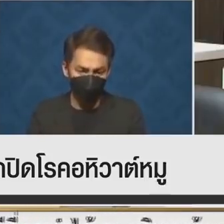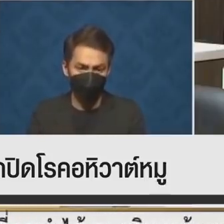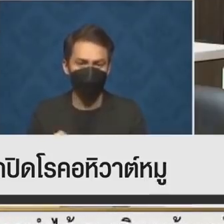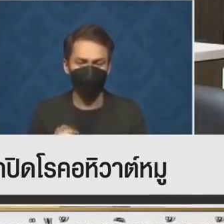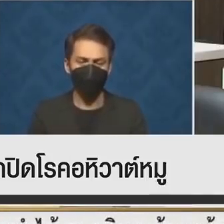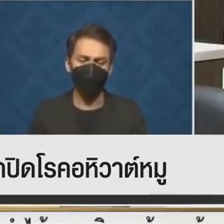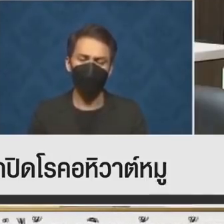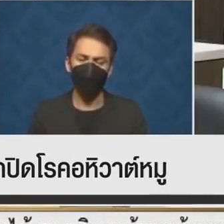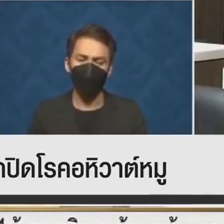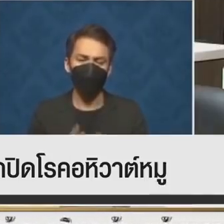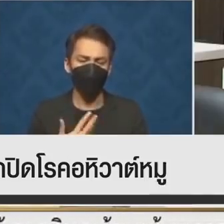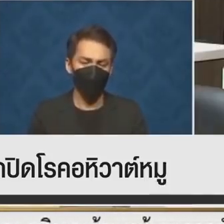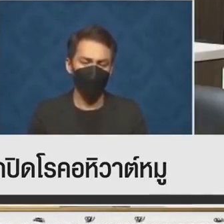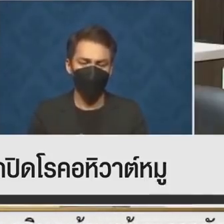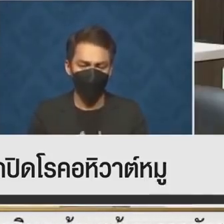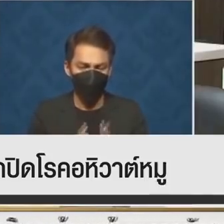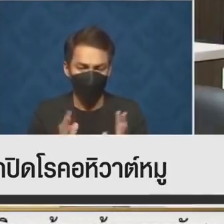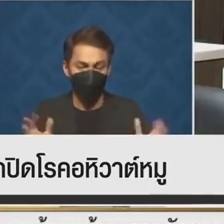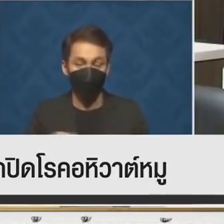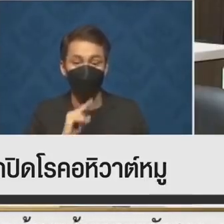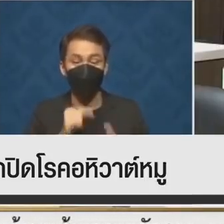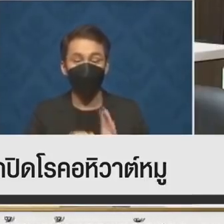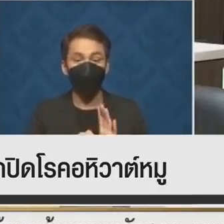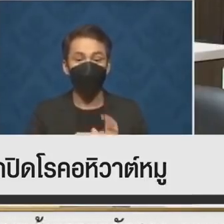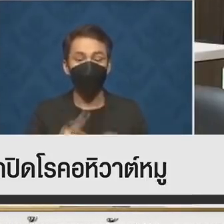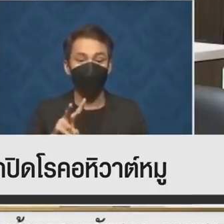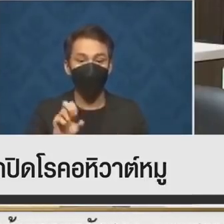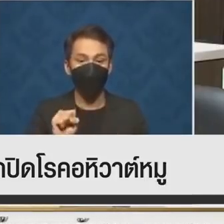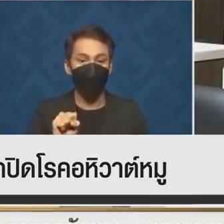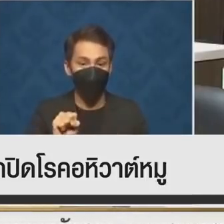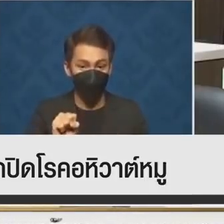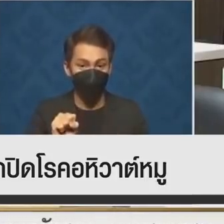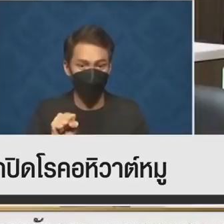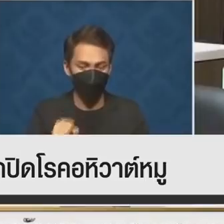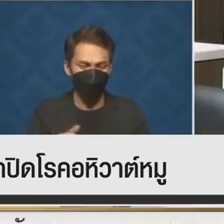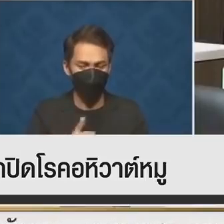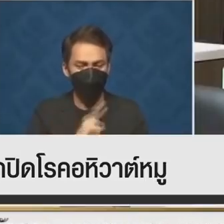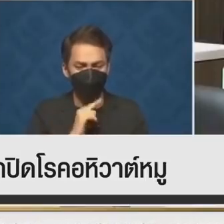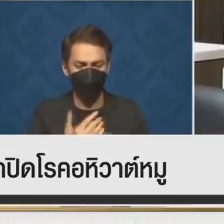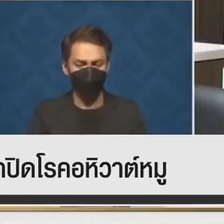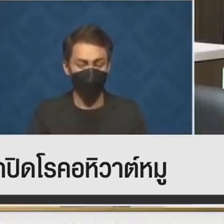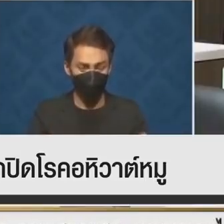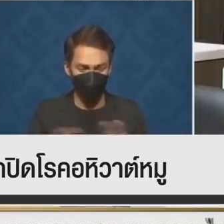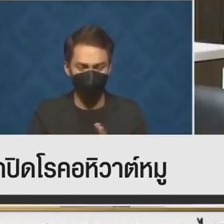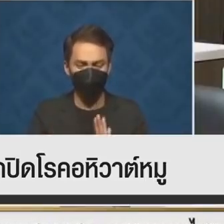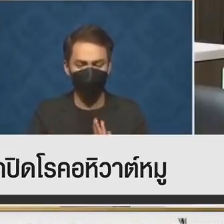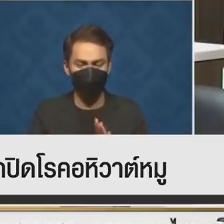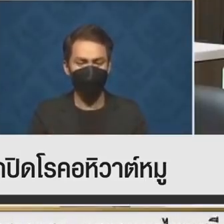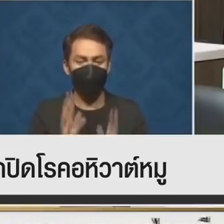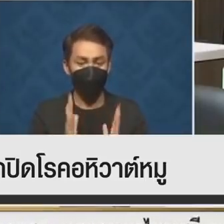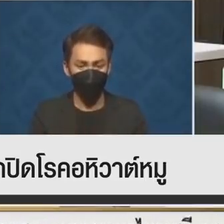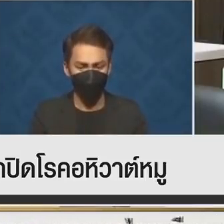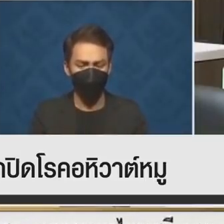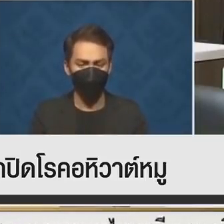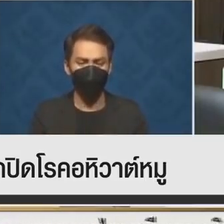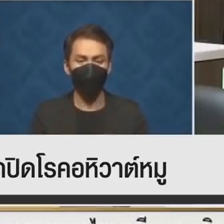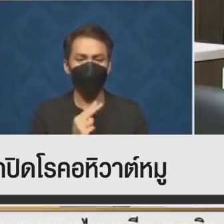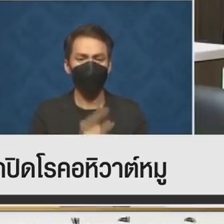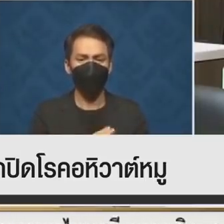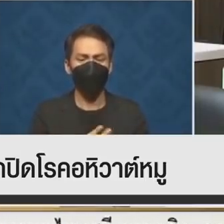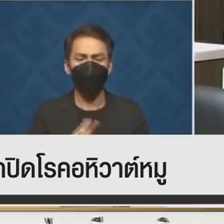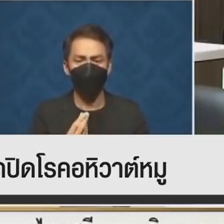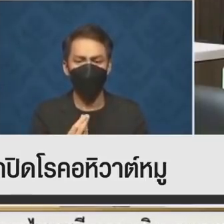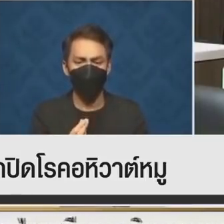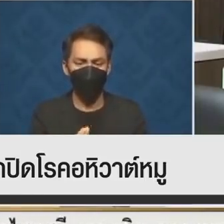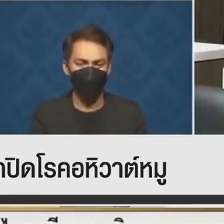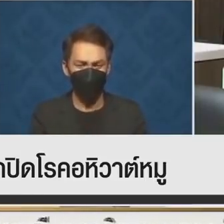จังหวัดพะเยานะครับก็โมเมนต์ของการท้าสาบานไปพระแก้วกันก็มา นี่คือท่